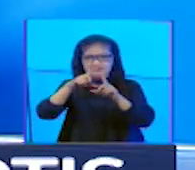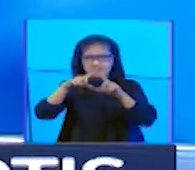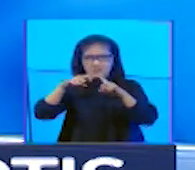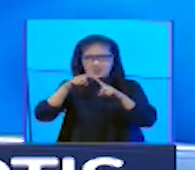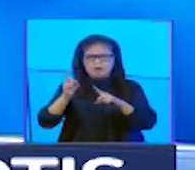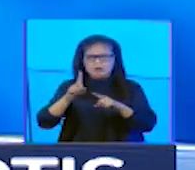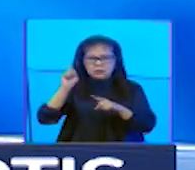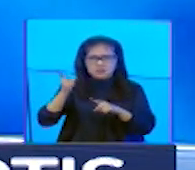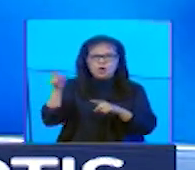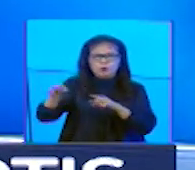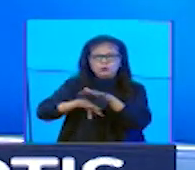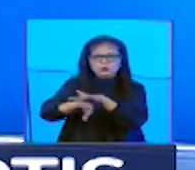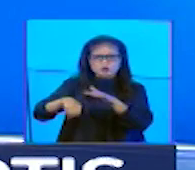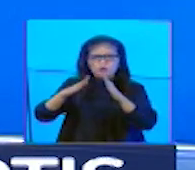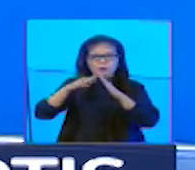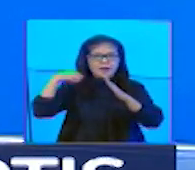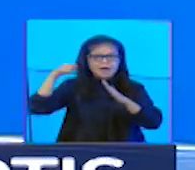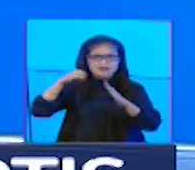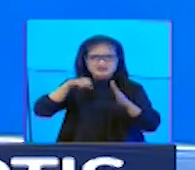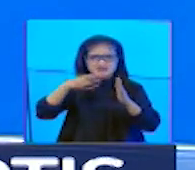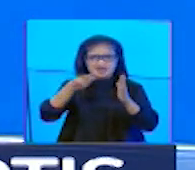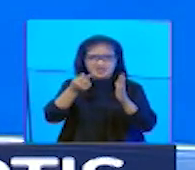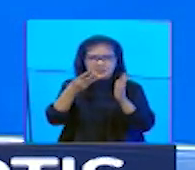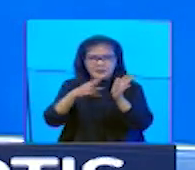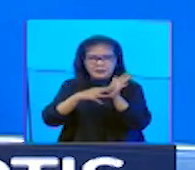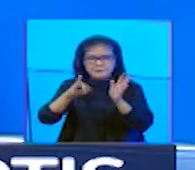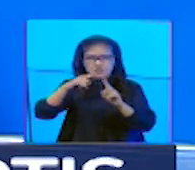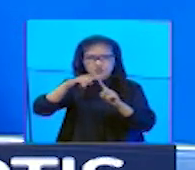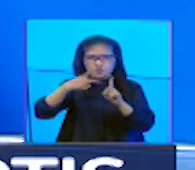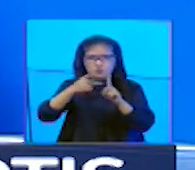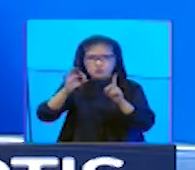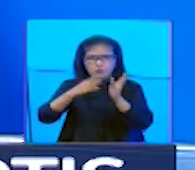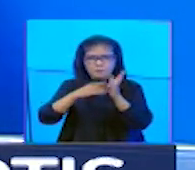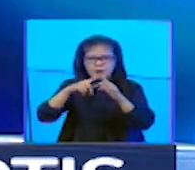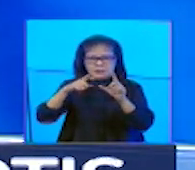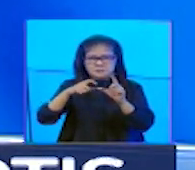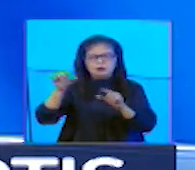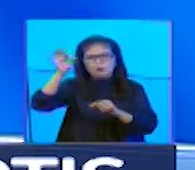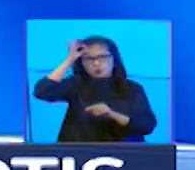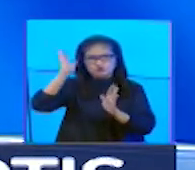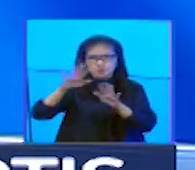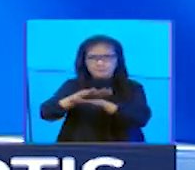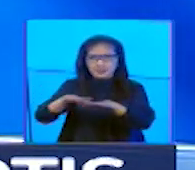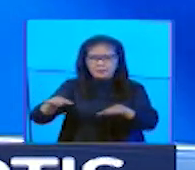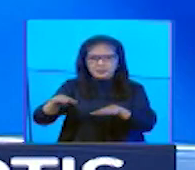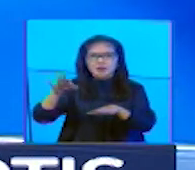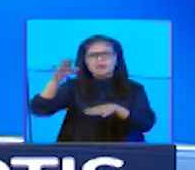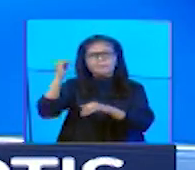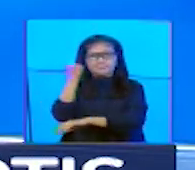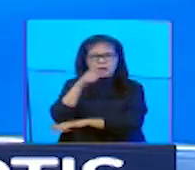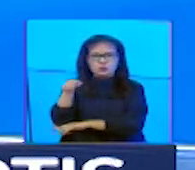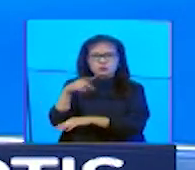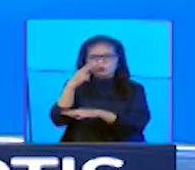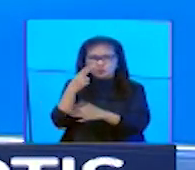sinetron Jeremy Thomas selain mengamankan pelaku sejumlah barang bukti berupa perhiasan berlian serta barang-barang bermerek juga